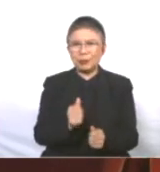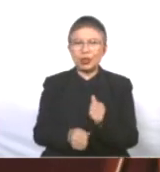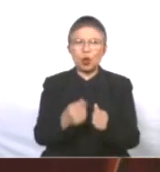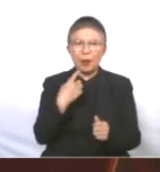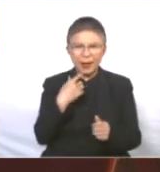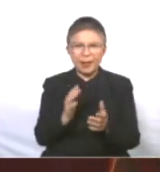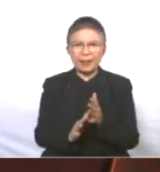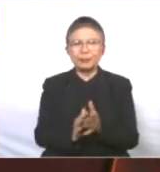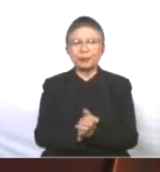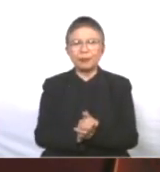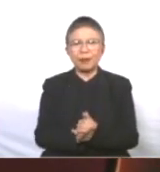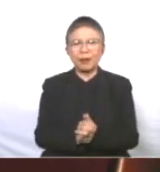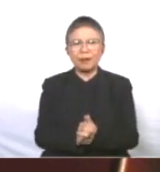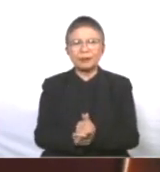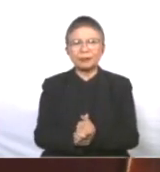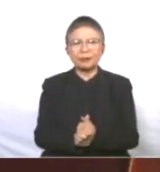sudah ada Terkox